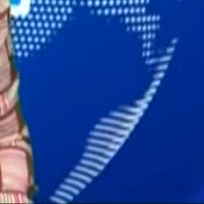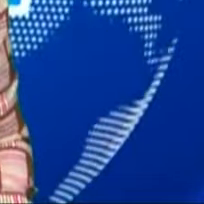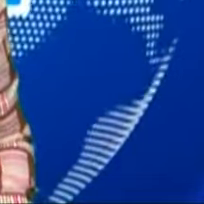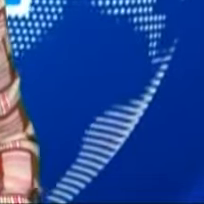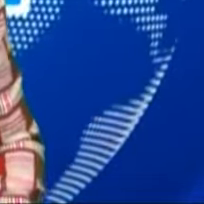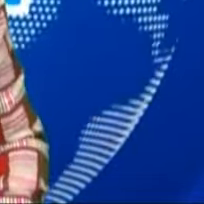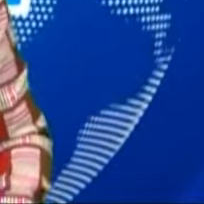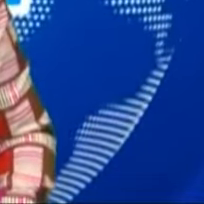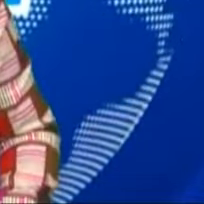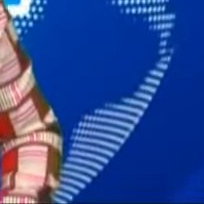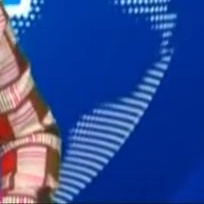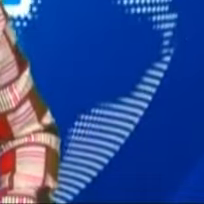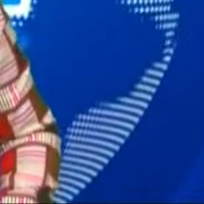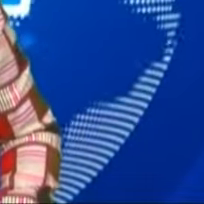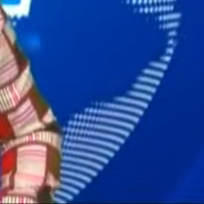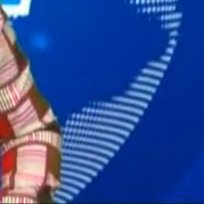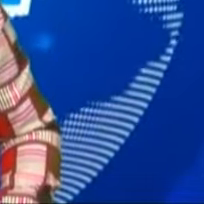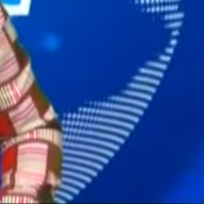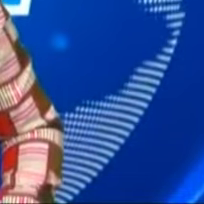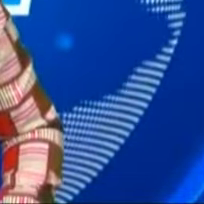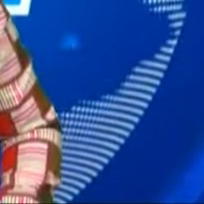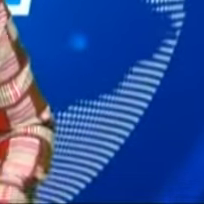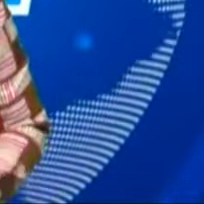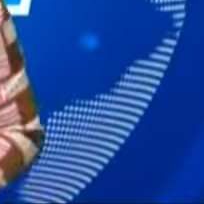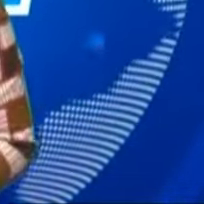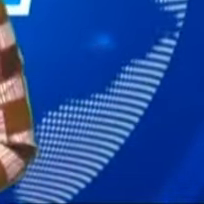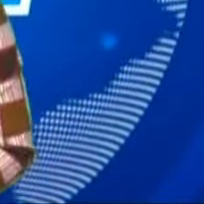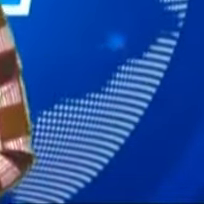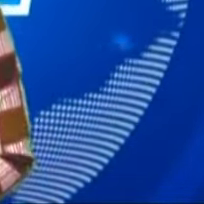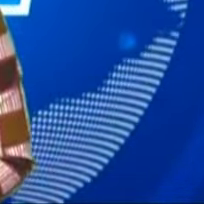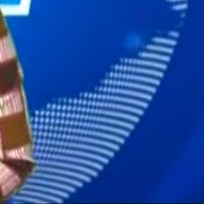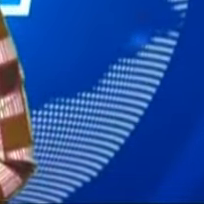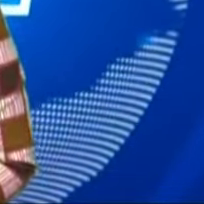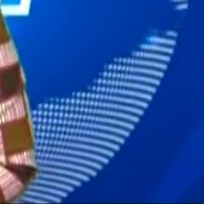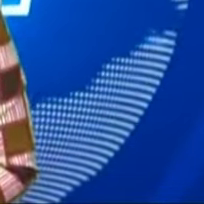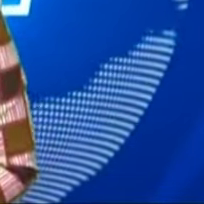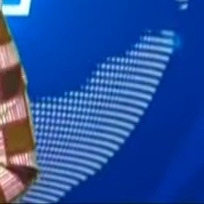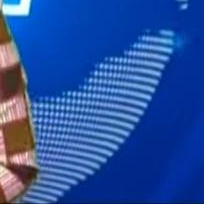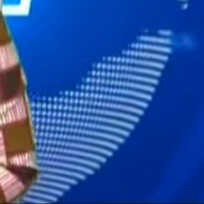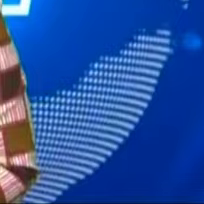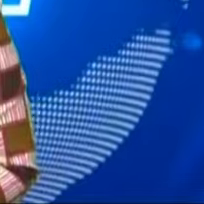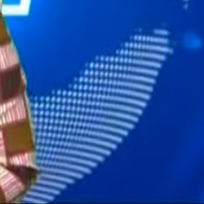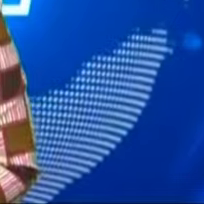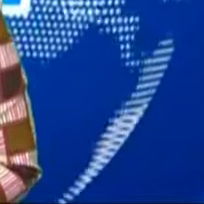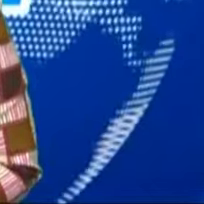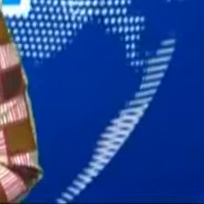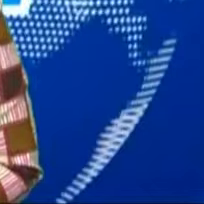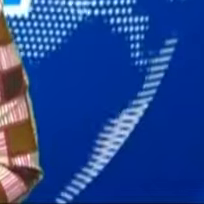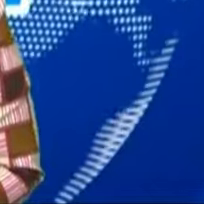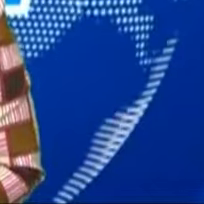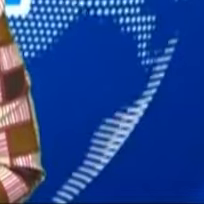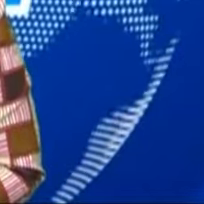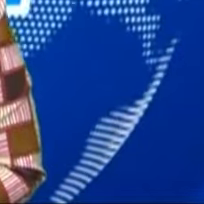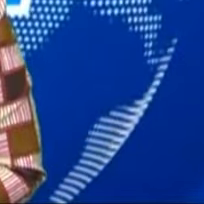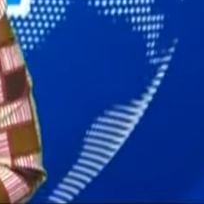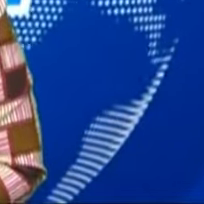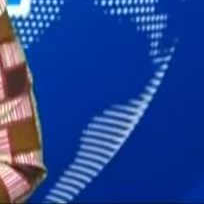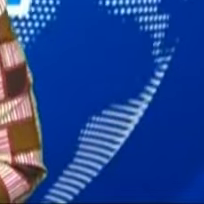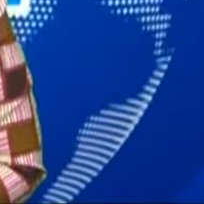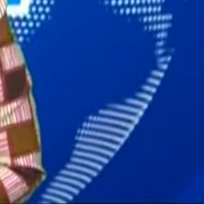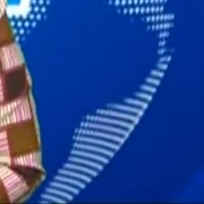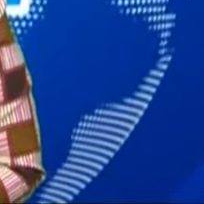Télévision nationale congolaise. Le président de la République, Félix-Antoine Tshisekedi Tshilombo, séjourne depuis ce